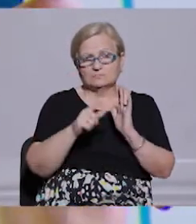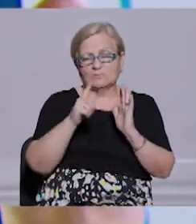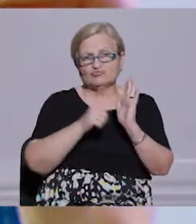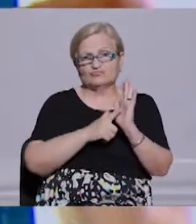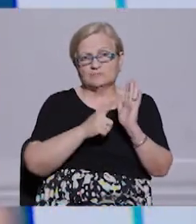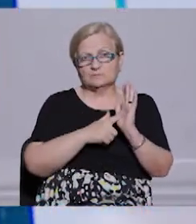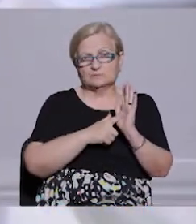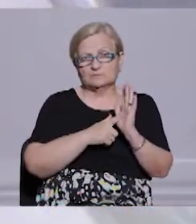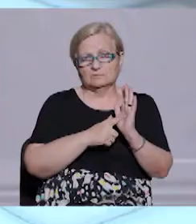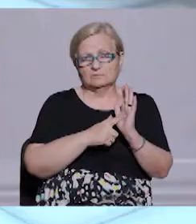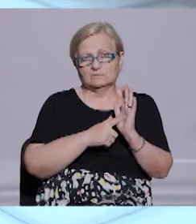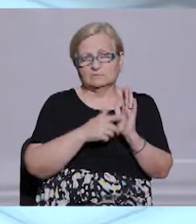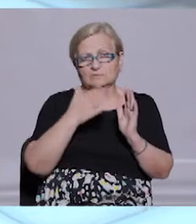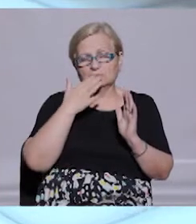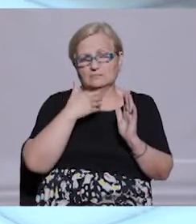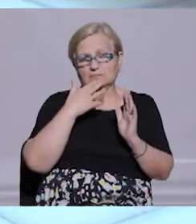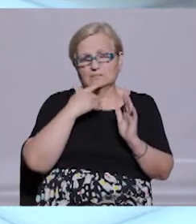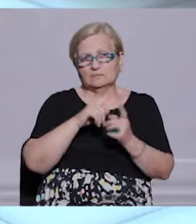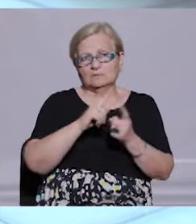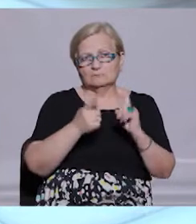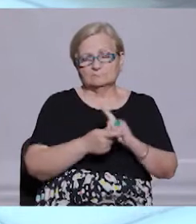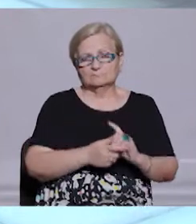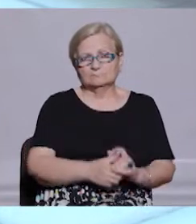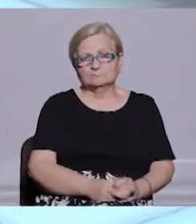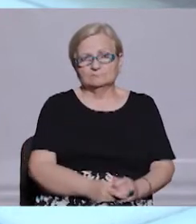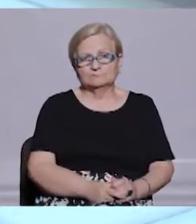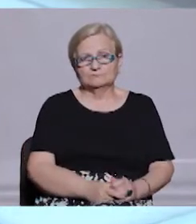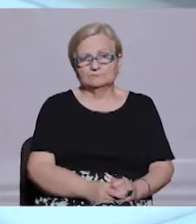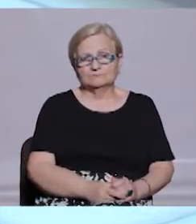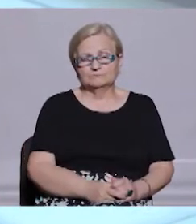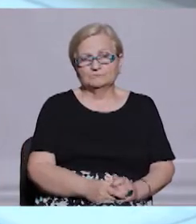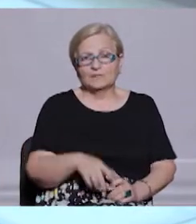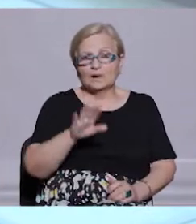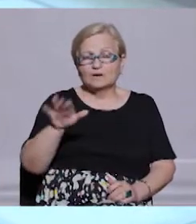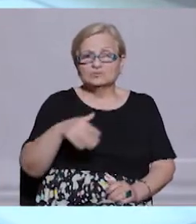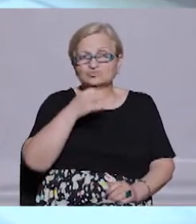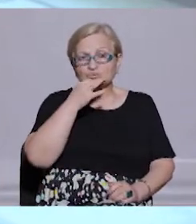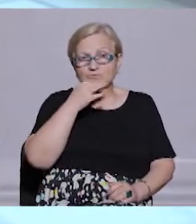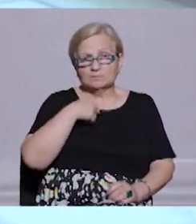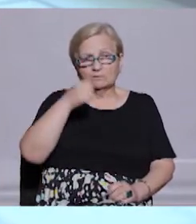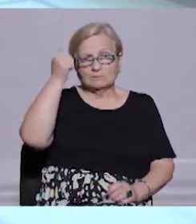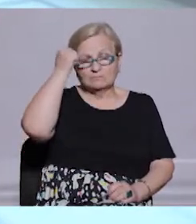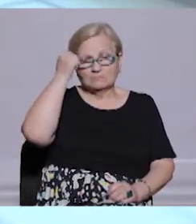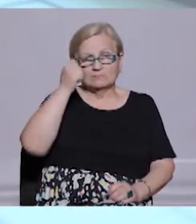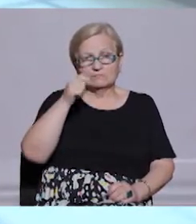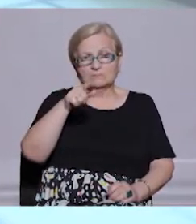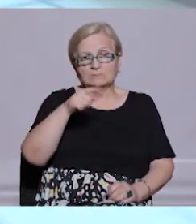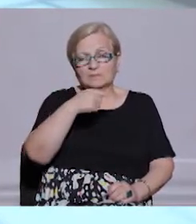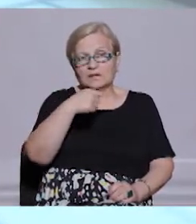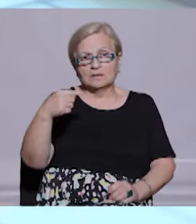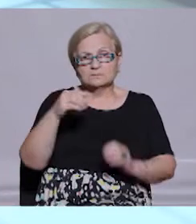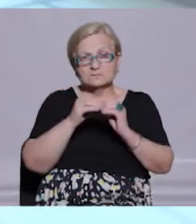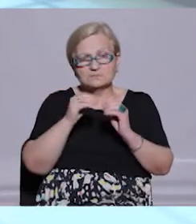300/7%. აი ეს მარტივი გარდაქმნა გამარტივებით გავაკეთე. ამის მერე ვიმახსოვრებთ. იმისათვის რომ 10 წილადიან